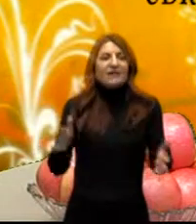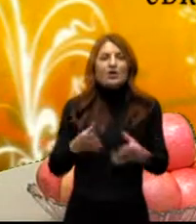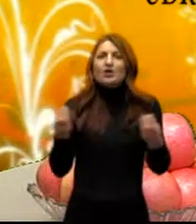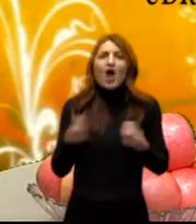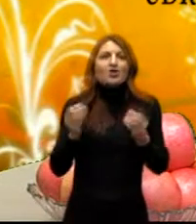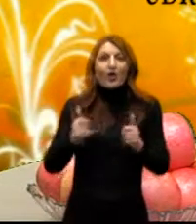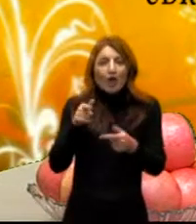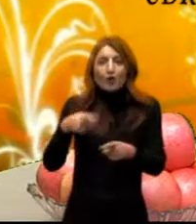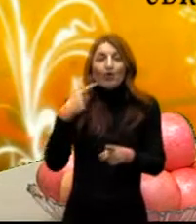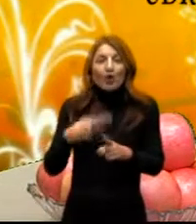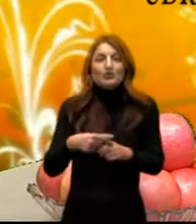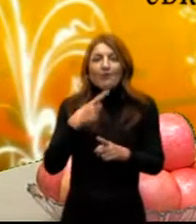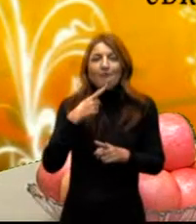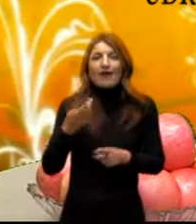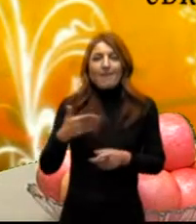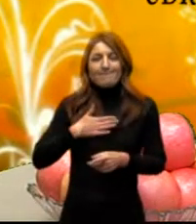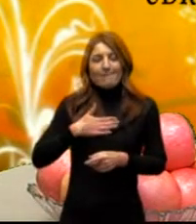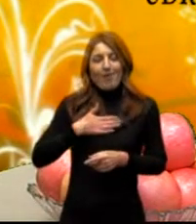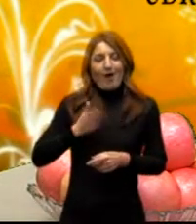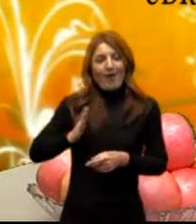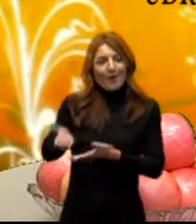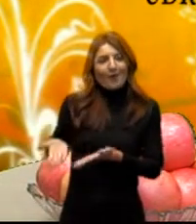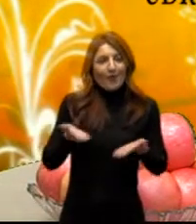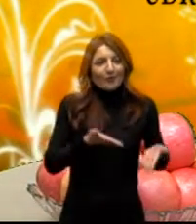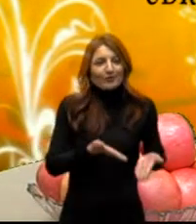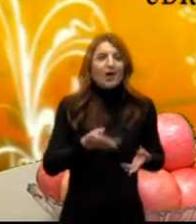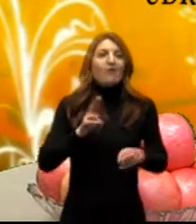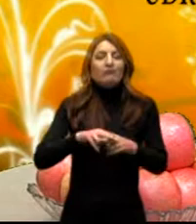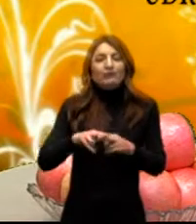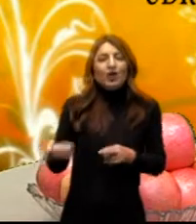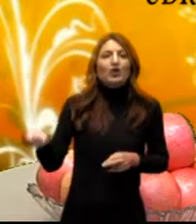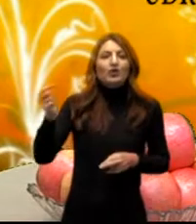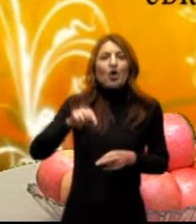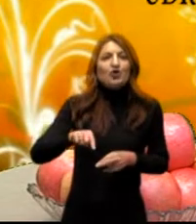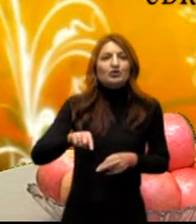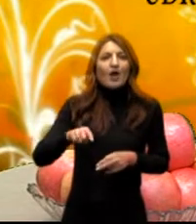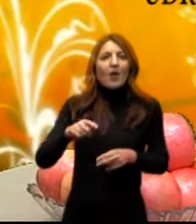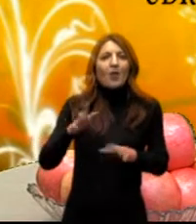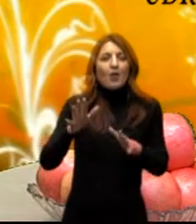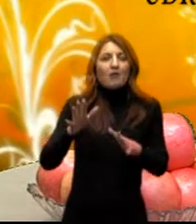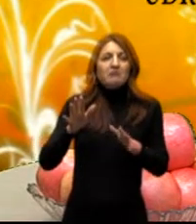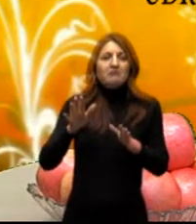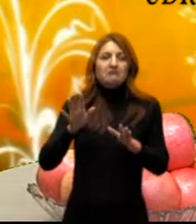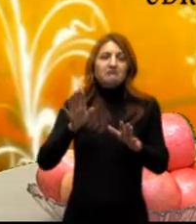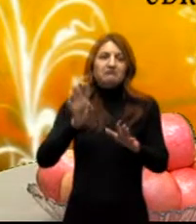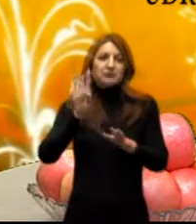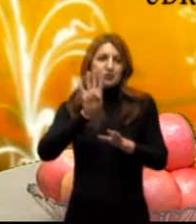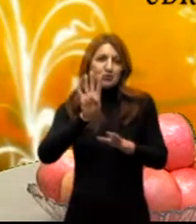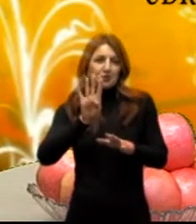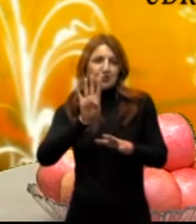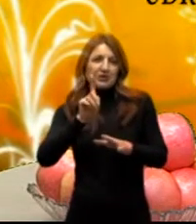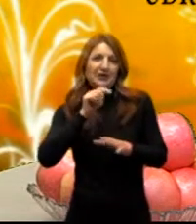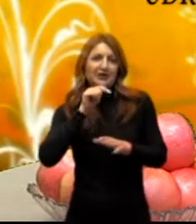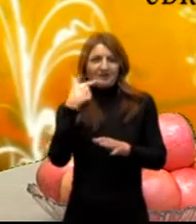Rekao, reći ću kad dođe moja sljedeća gošća koja će doći tek u 16.17,